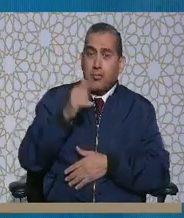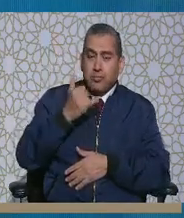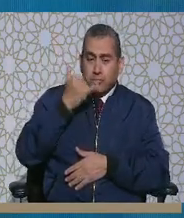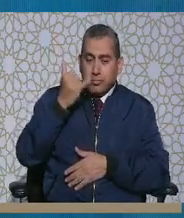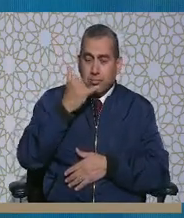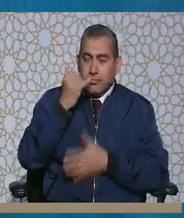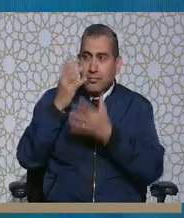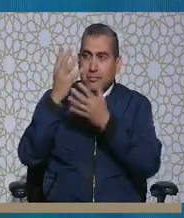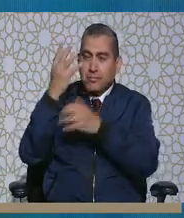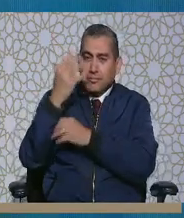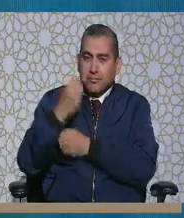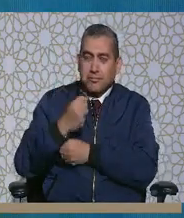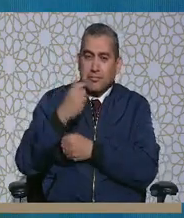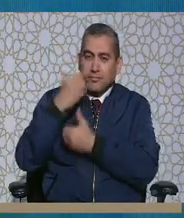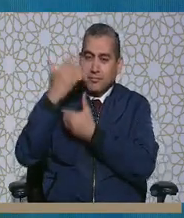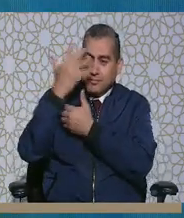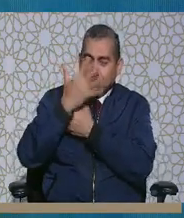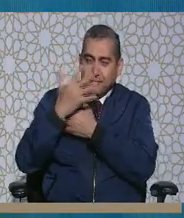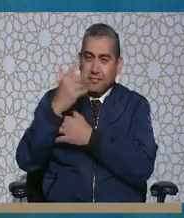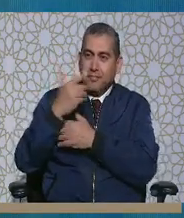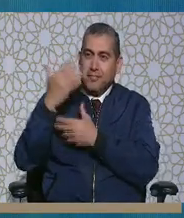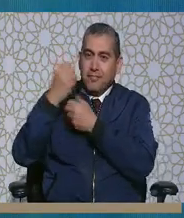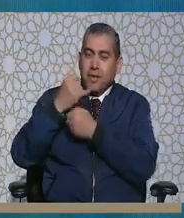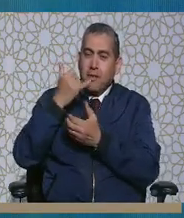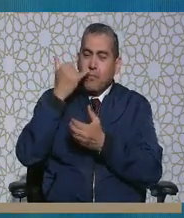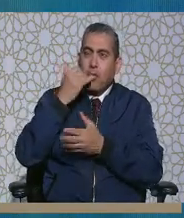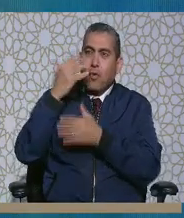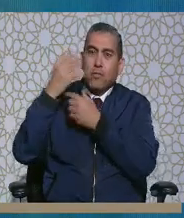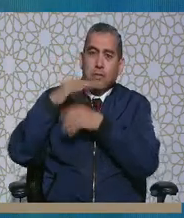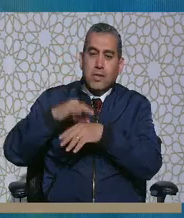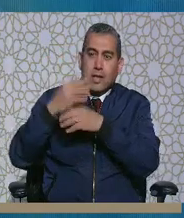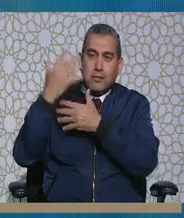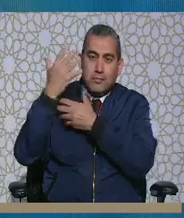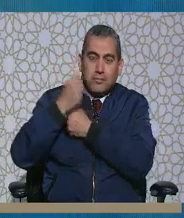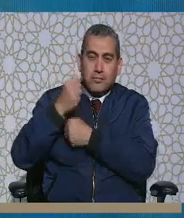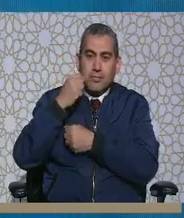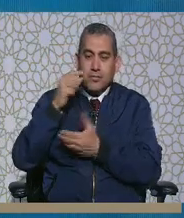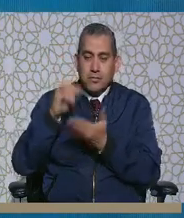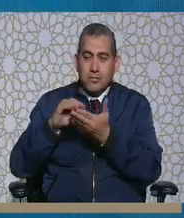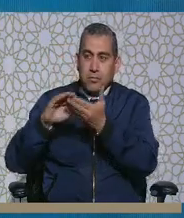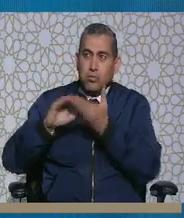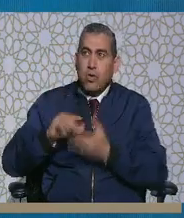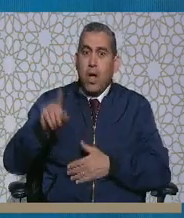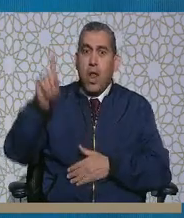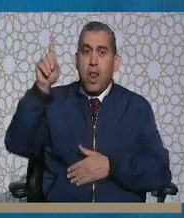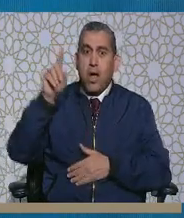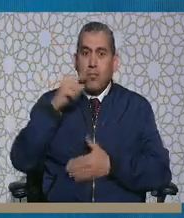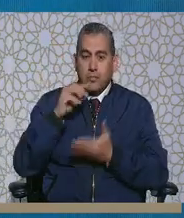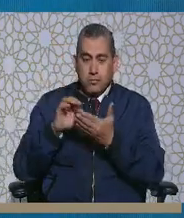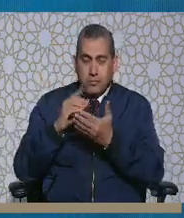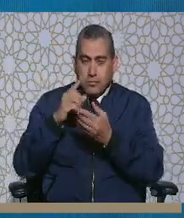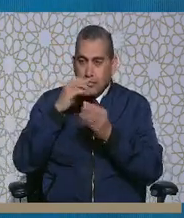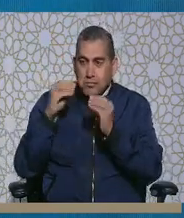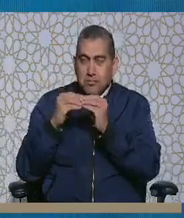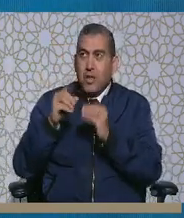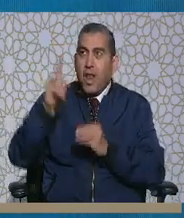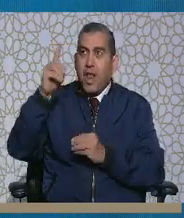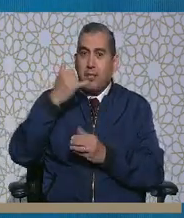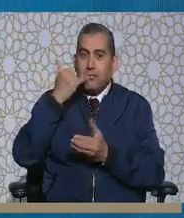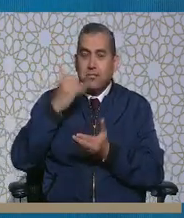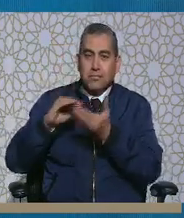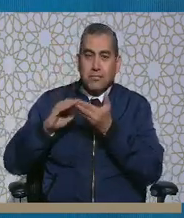هو سمي بالقدر تجد اقدار الله مكتوبه بمداد من اللطف وباقل من الود فلازم